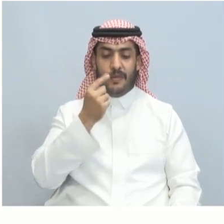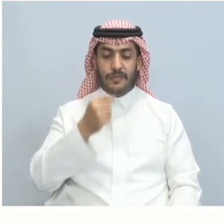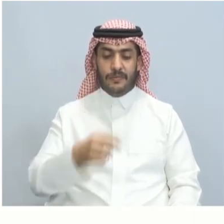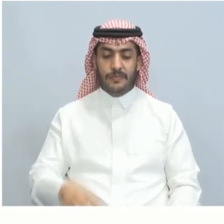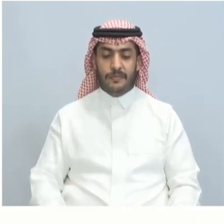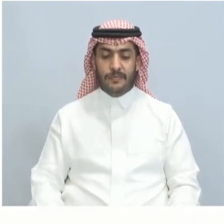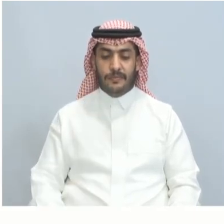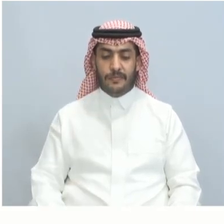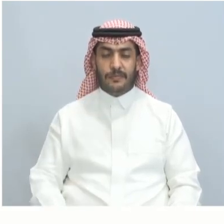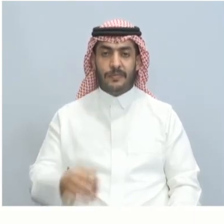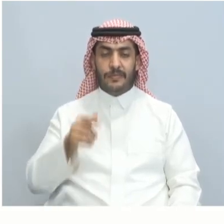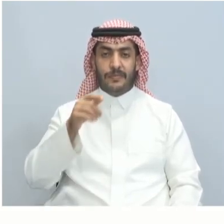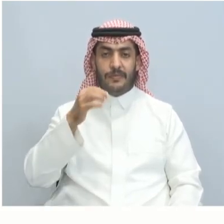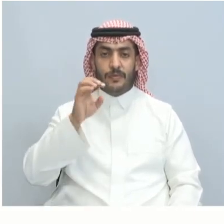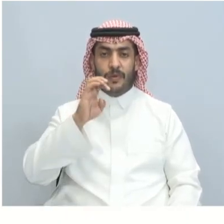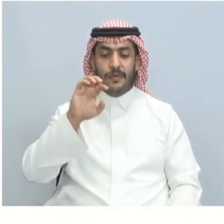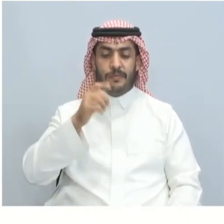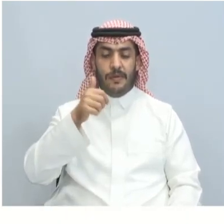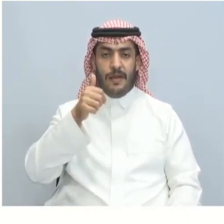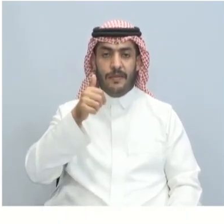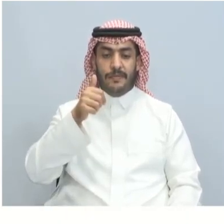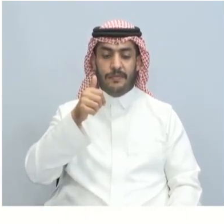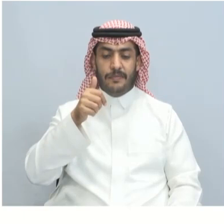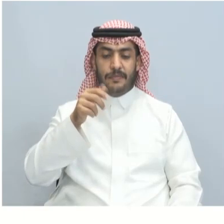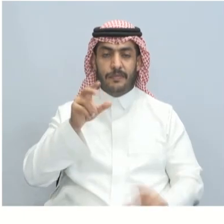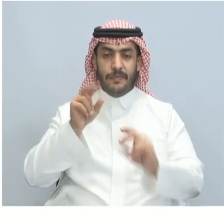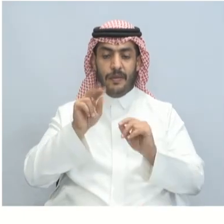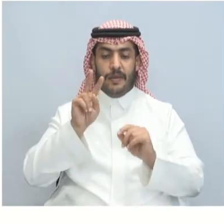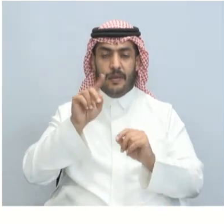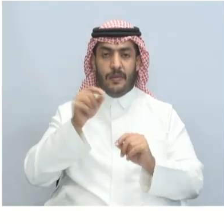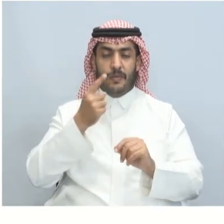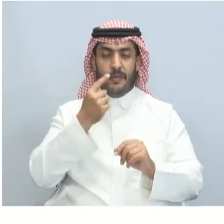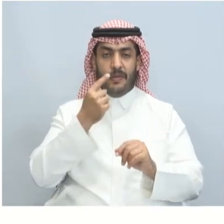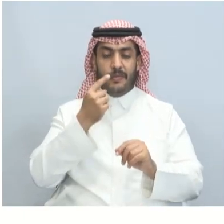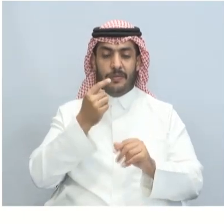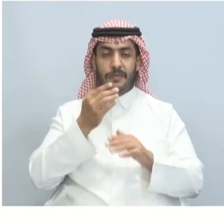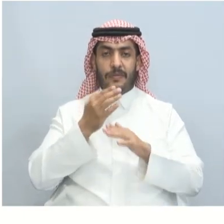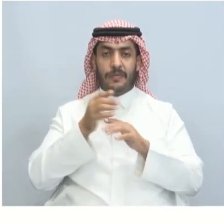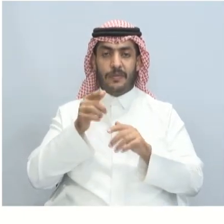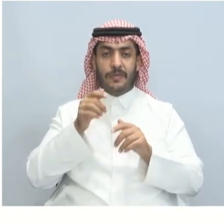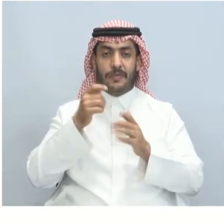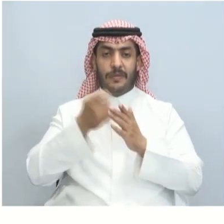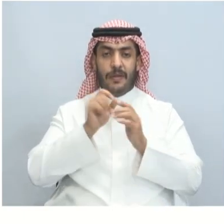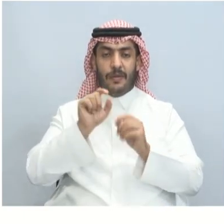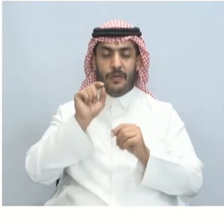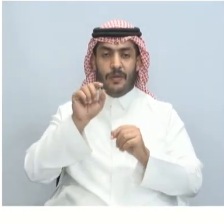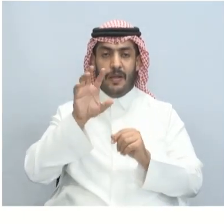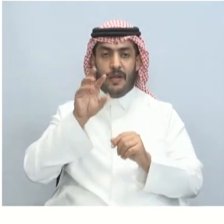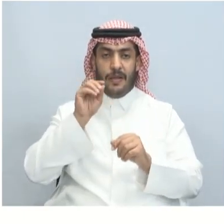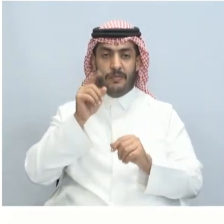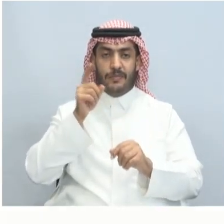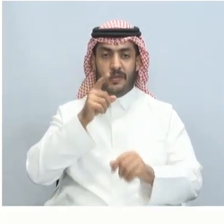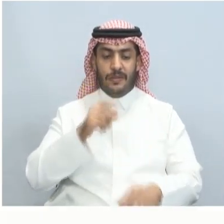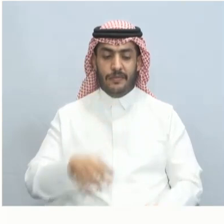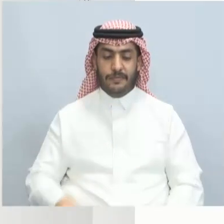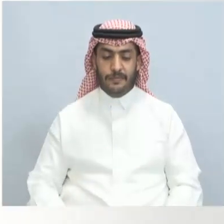وواحد اذا البديل الصحيح هو الف ويمثل اثنان وواحد وهو احداث النقطه ه